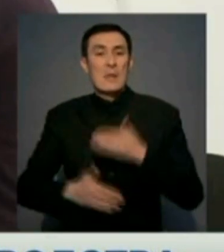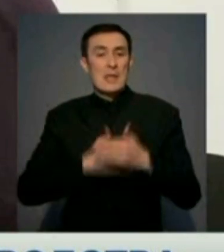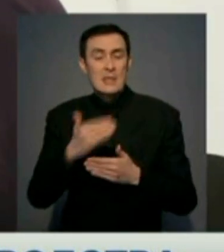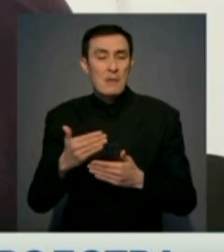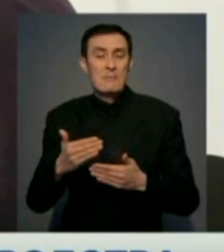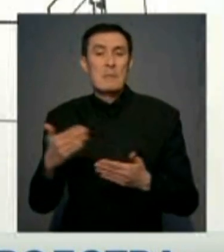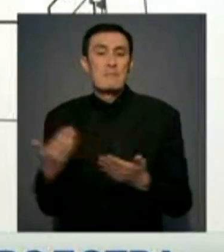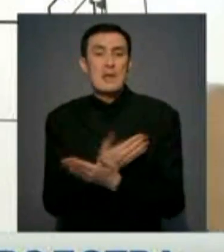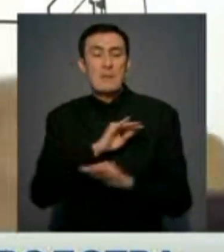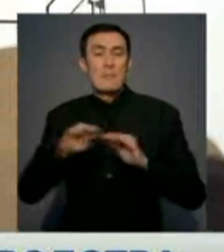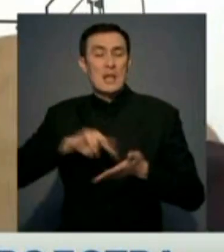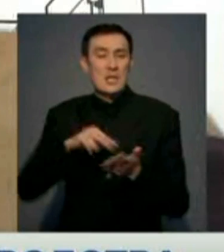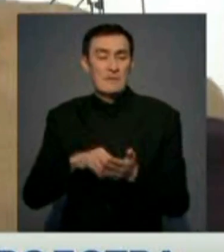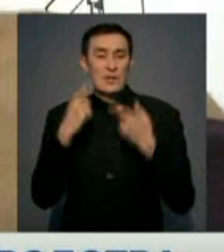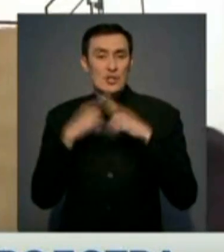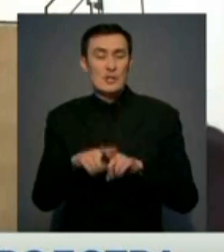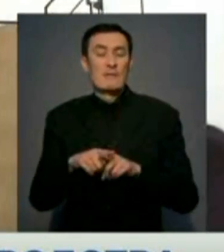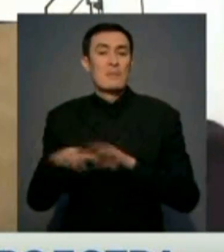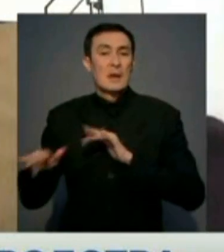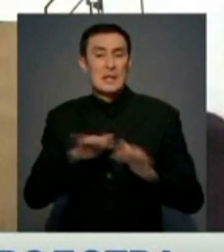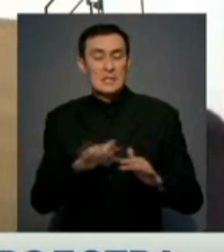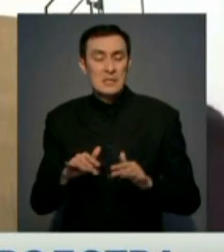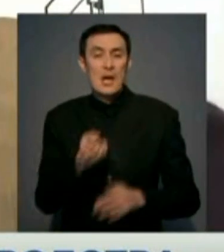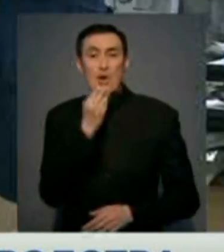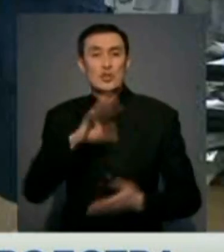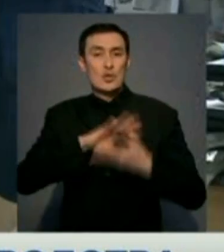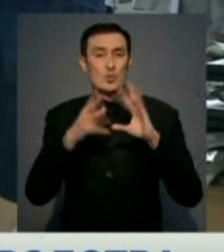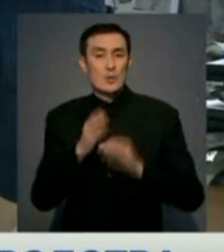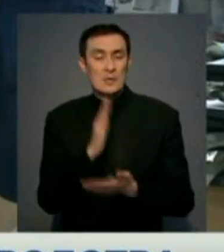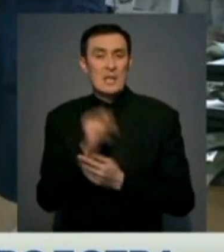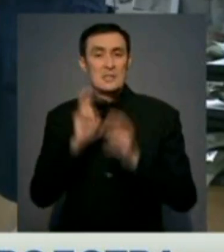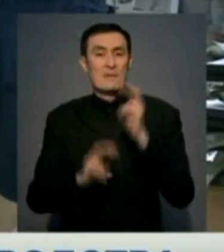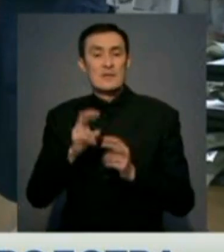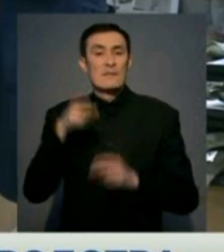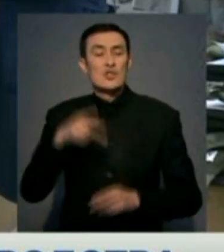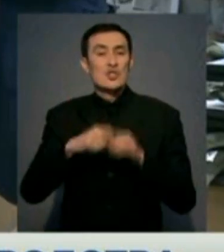перепланирования технического процесса и единое управление процессами дало хороший результат. На заводе за